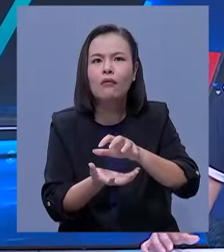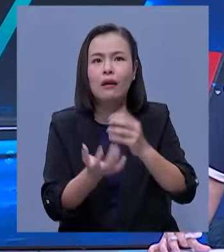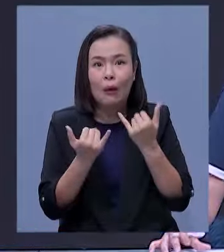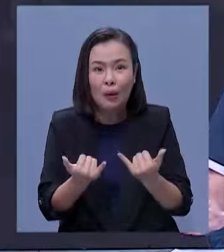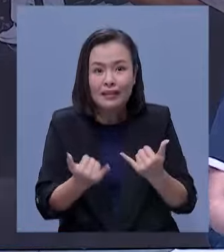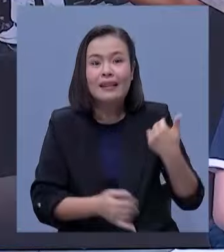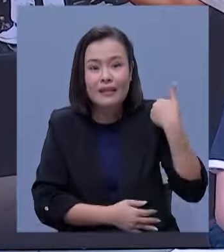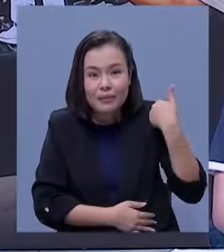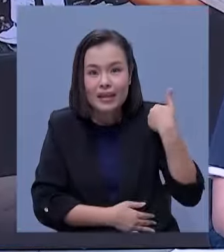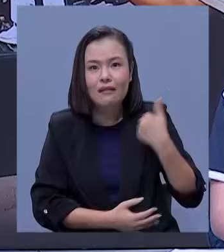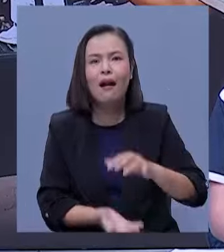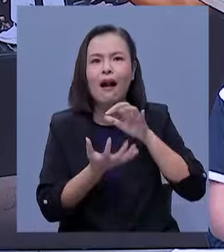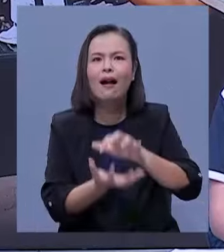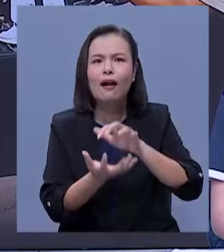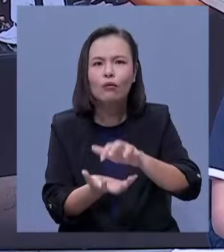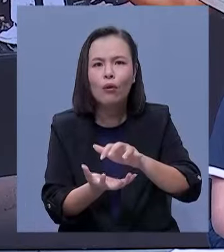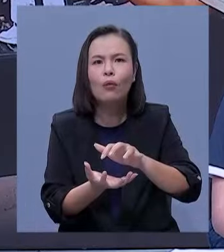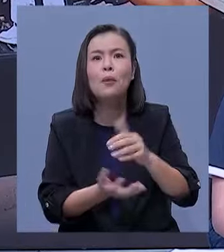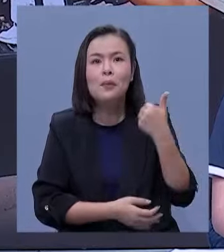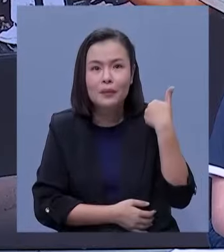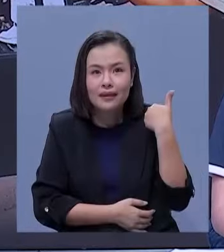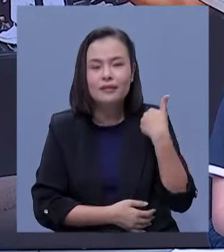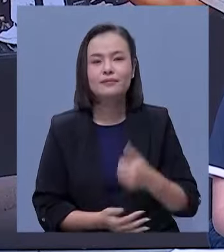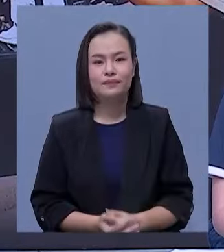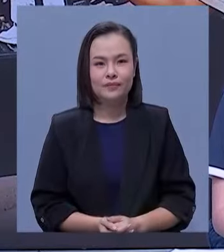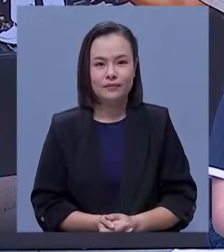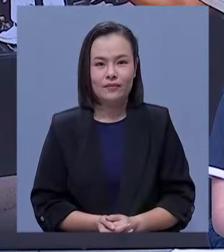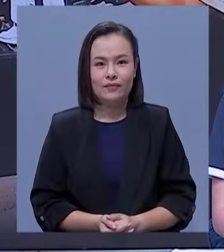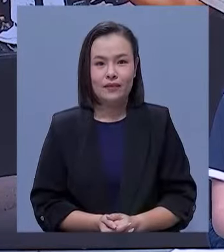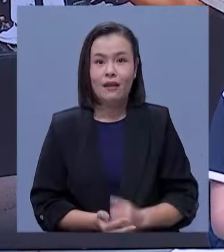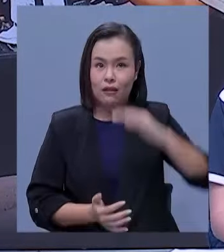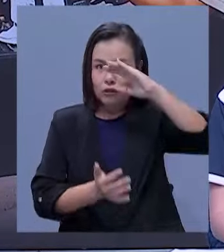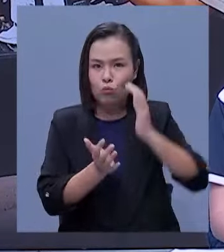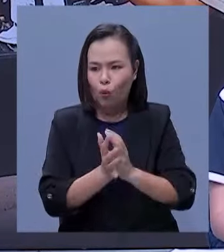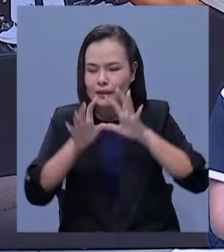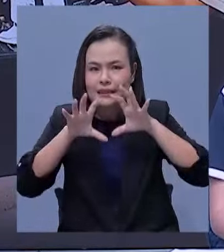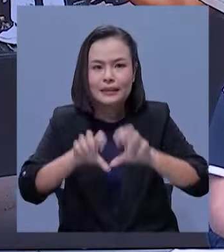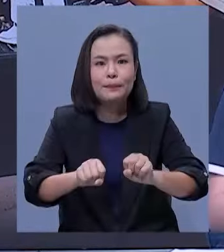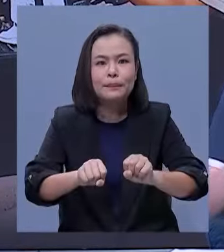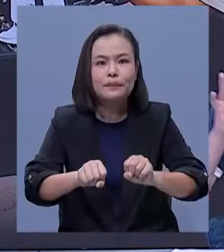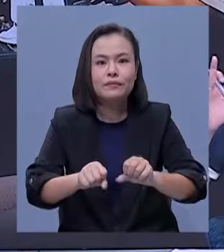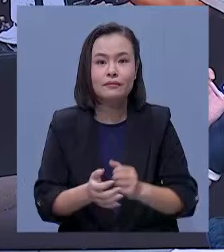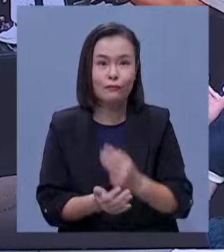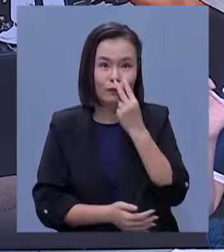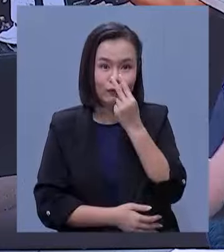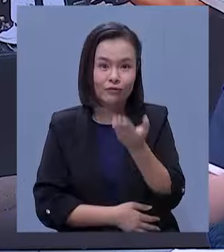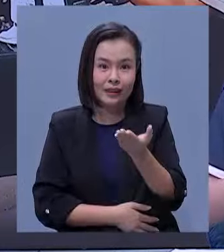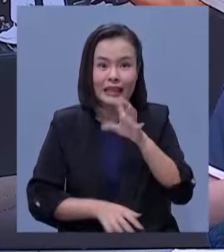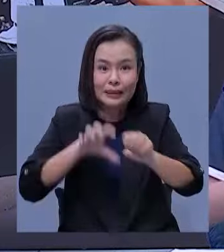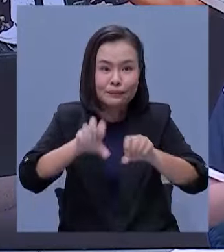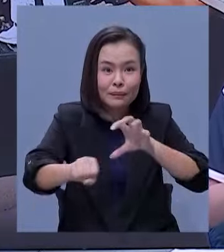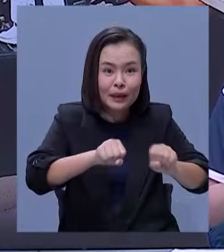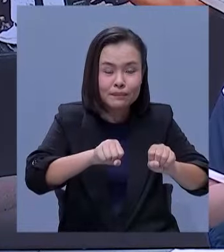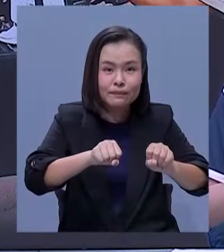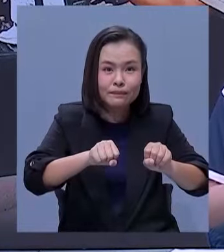ไม่น่าเชื่อนะยังมีคนเล่นไฮโลกันอยู่เลยอ่ ะ นะครับแล้วเจ้าหน้าที่ก็ต้องไปจับกุมกันภาพบรรยากาศในการจับกุม